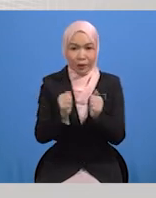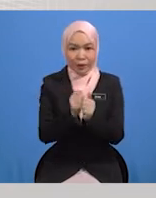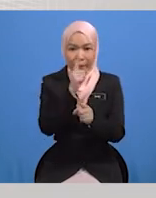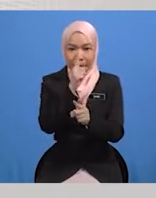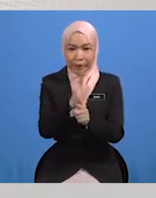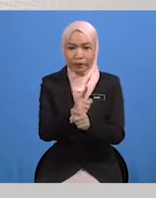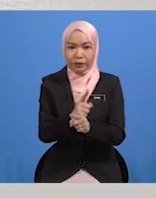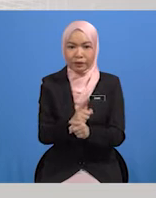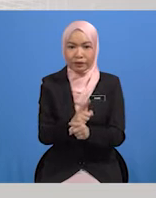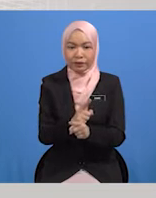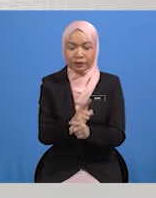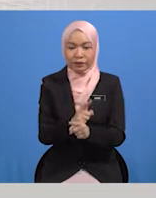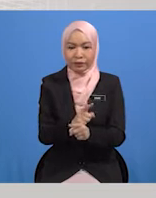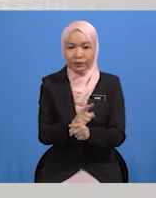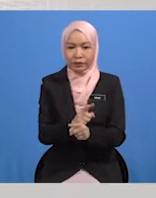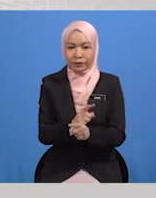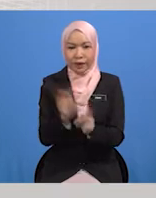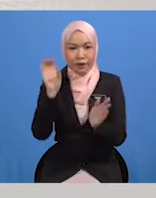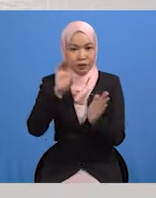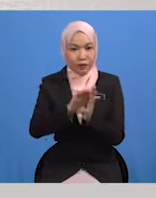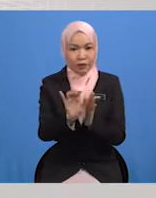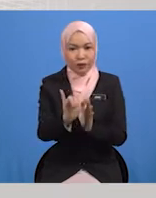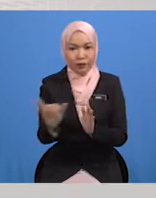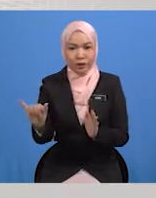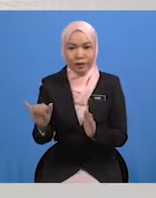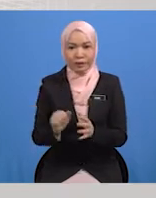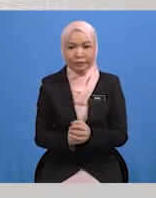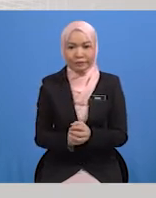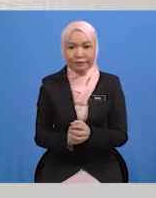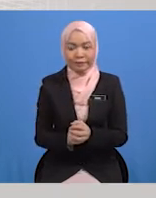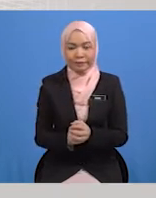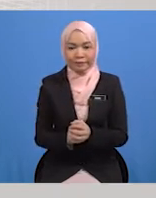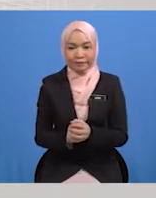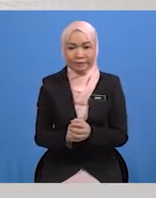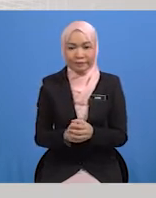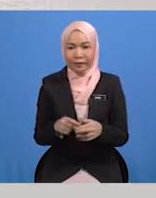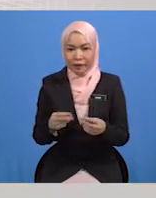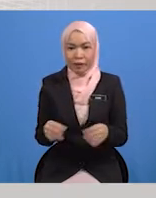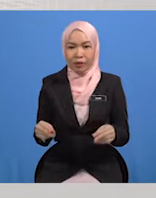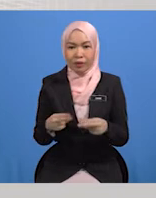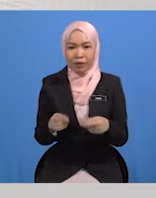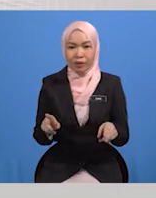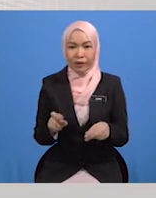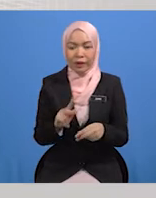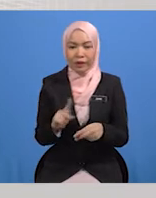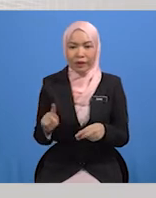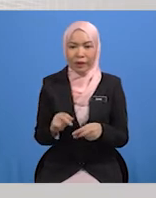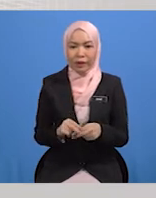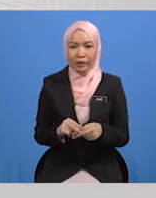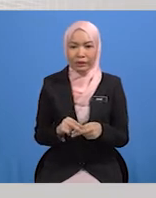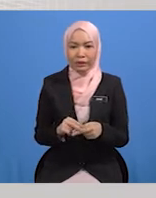tepat, seperti huraikan, jelaskan,